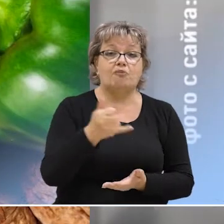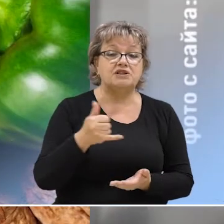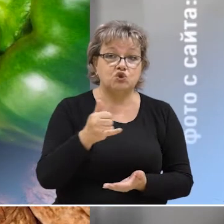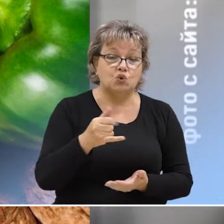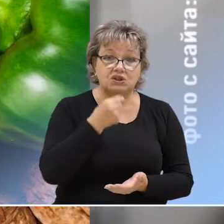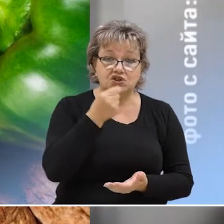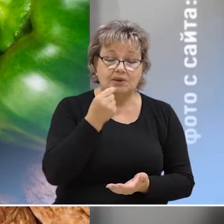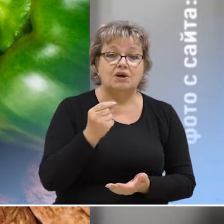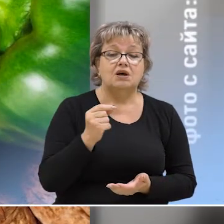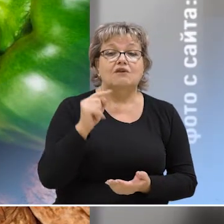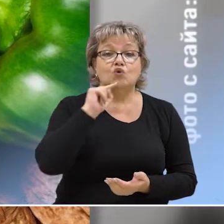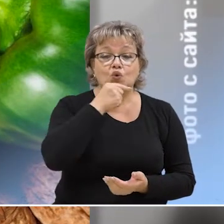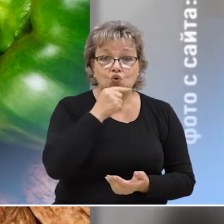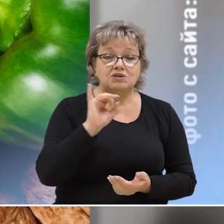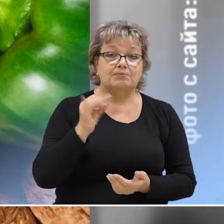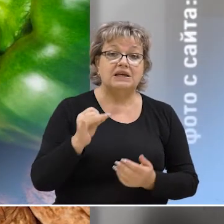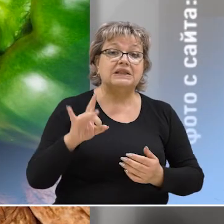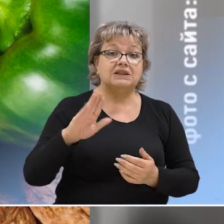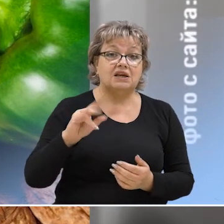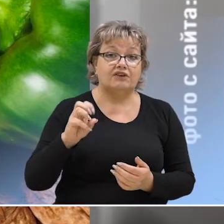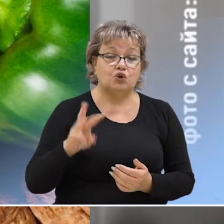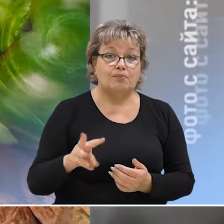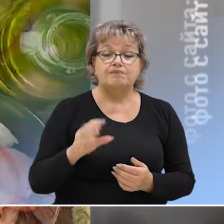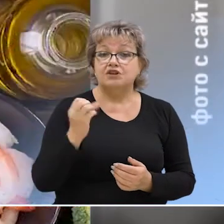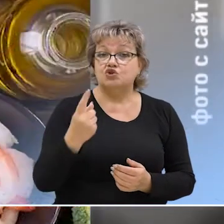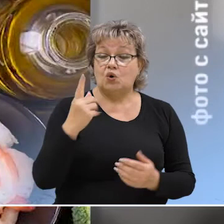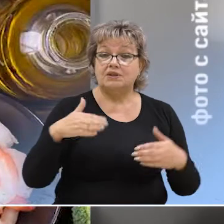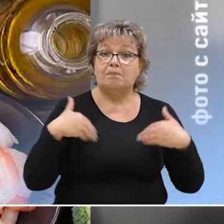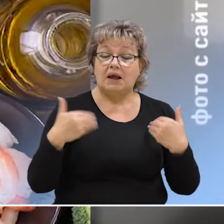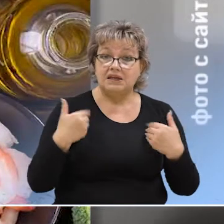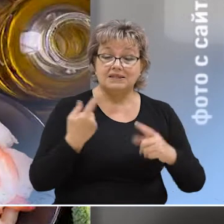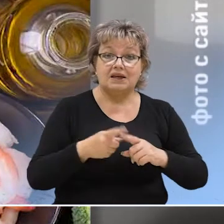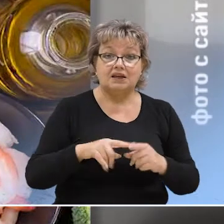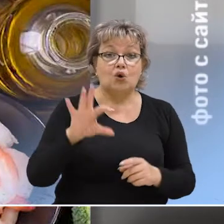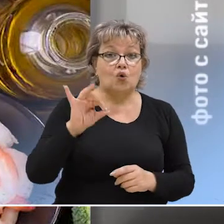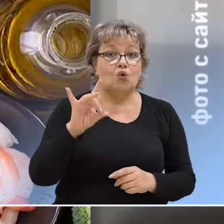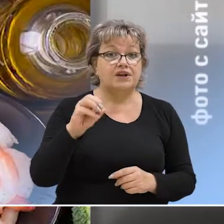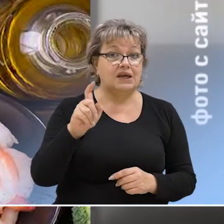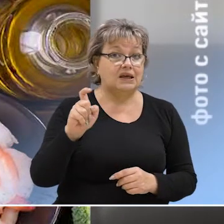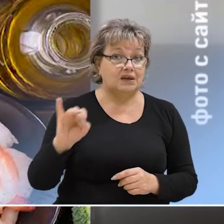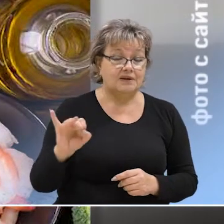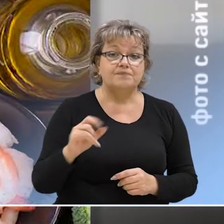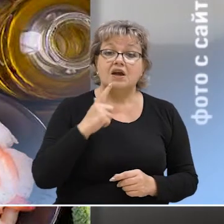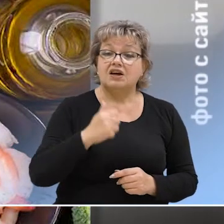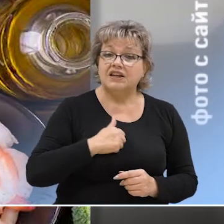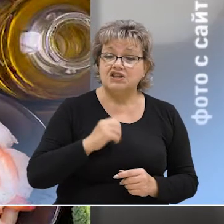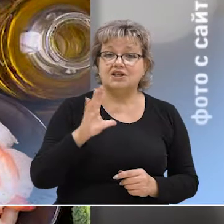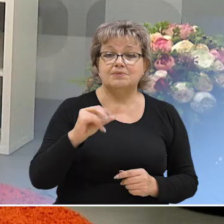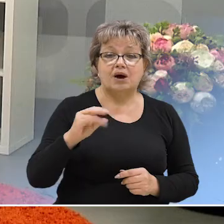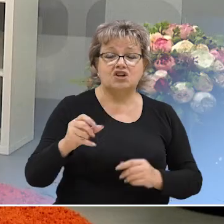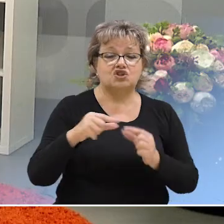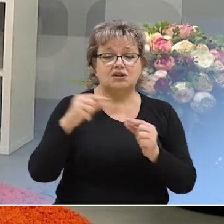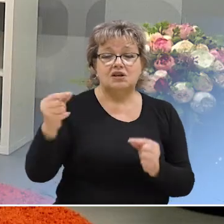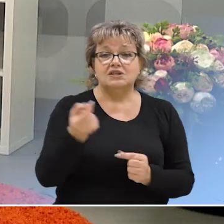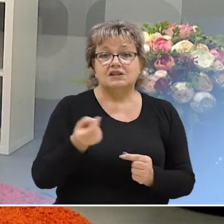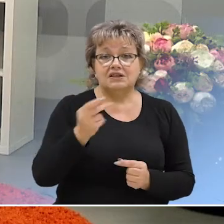оливковом, подсолнечном, льняном, соевом, кукурузовом и тыквенном. Еще один полезный продукт – это орехи. Далее следует гречка, спаржа,